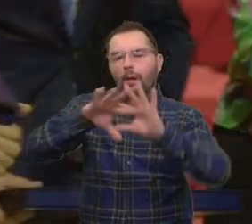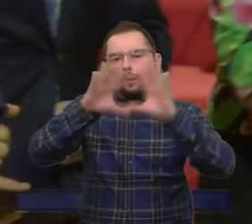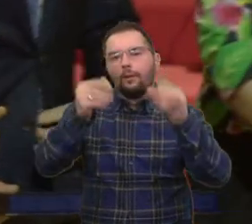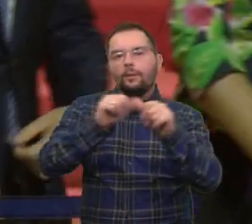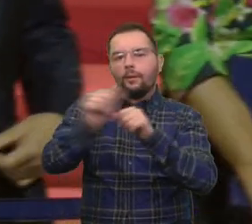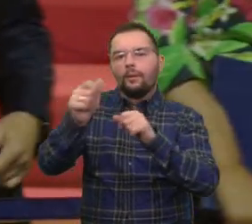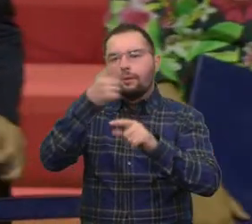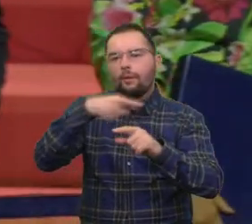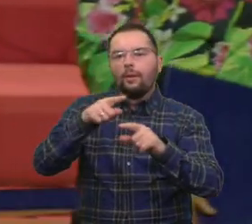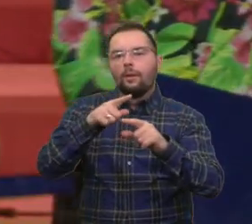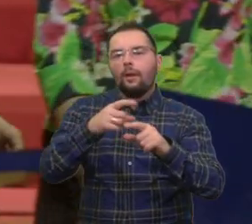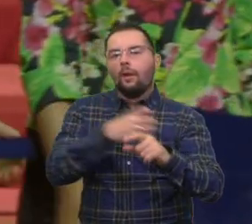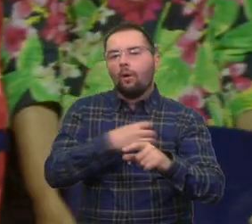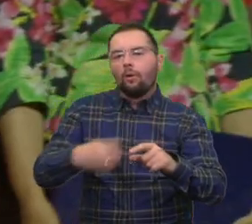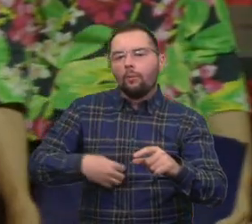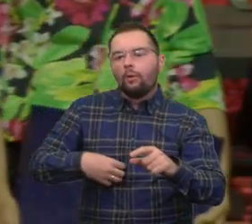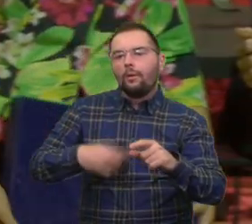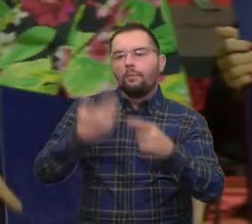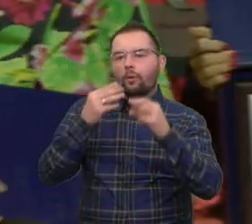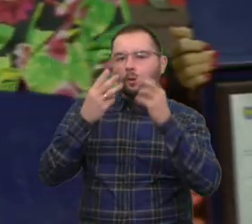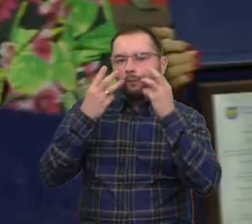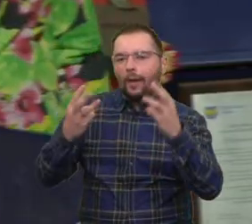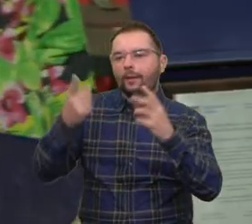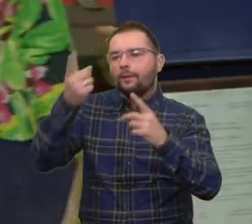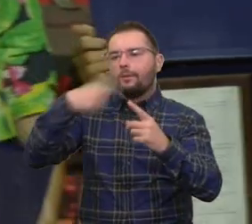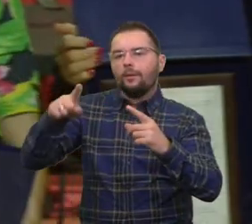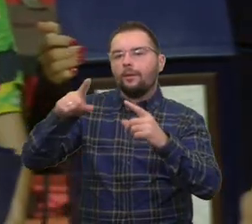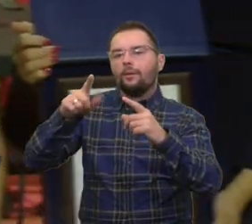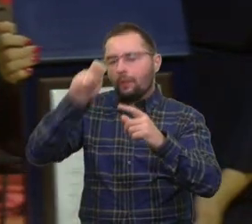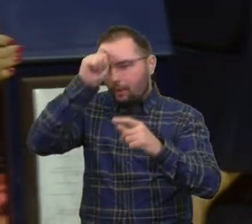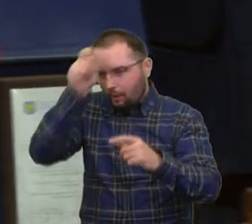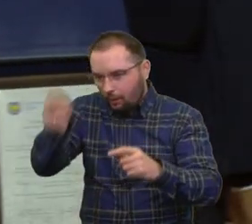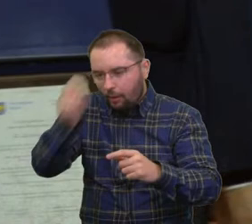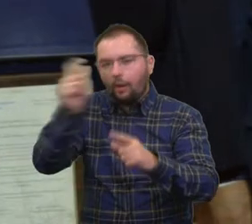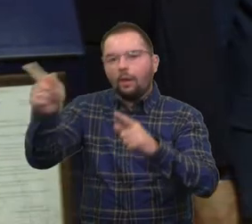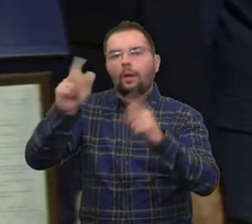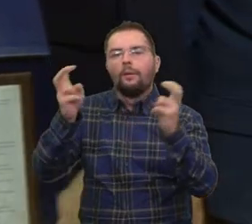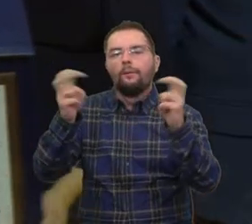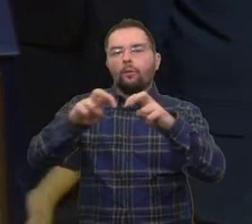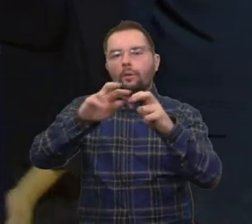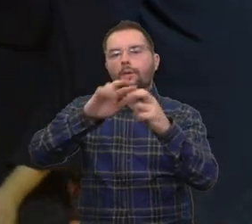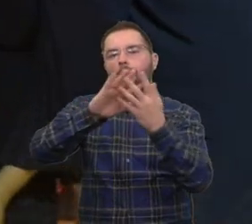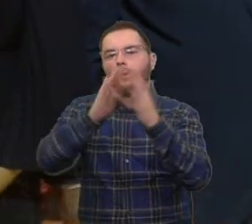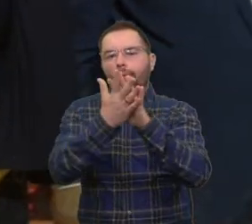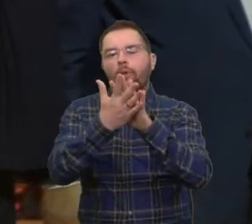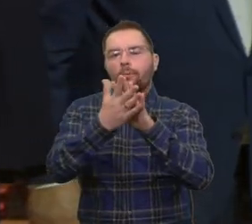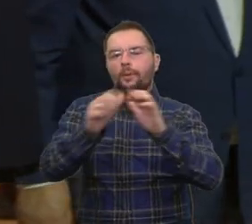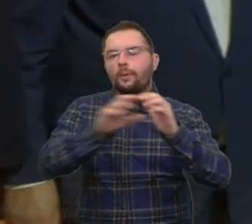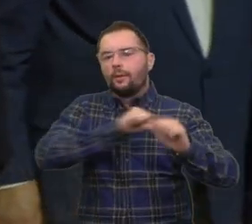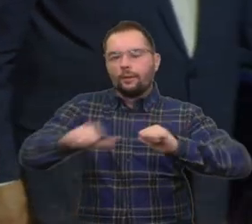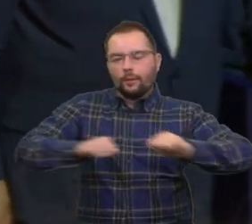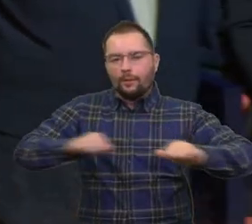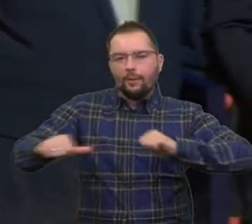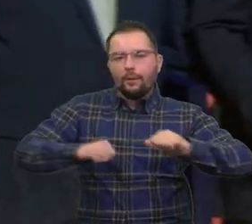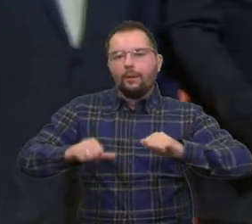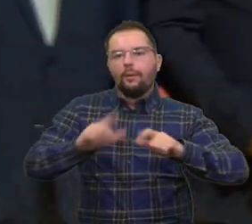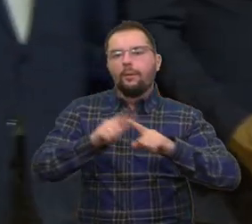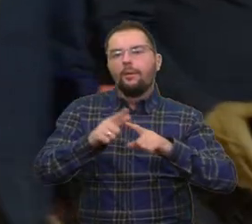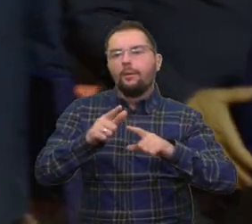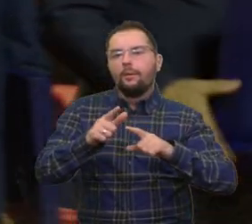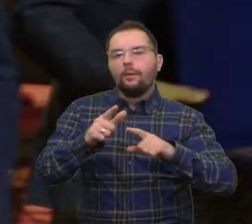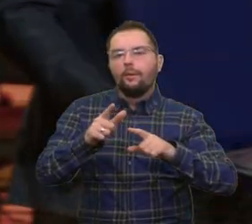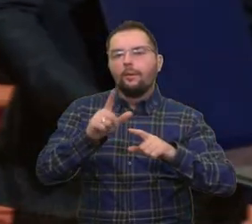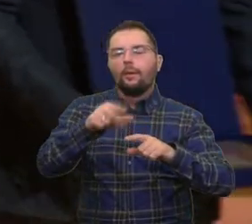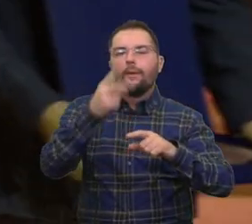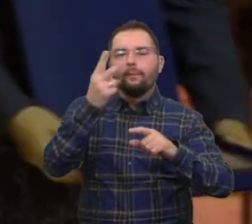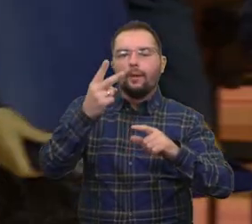z gospodarzami tej uroczystości za najbardziej zasłużone jako twórcy reformy samorządowej. I tradycyjnie dwa kroczki